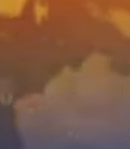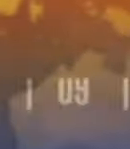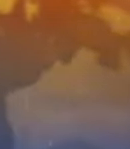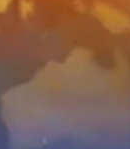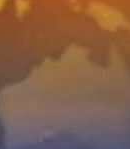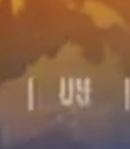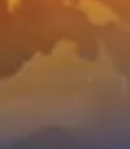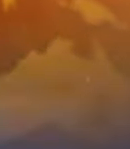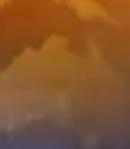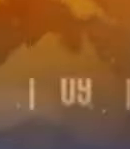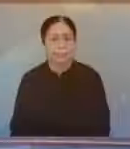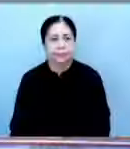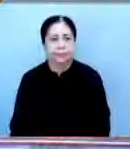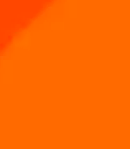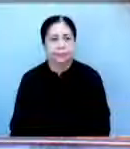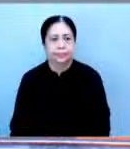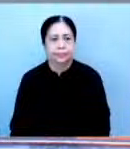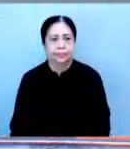5